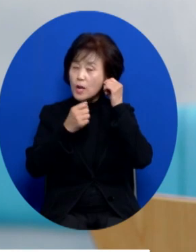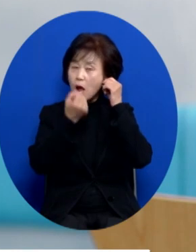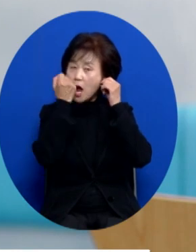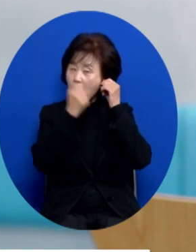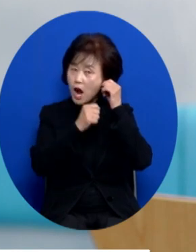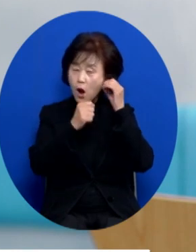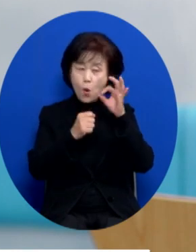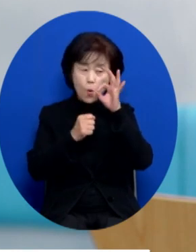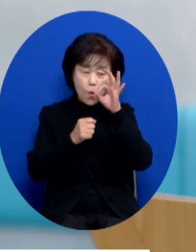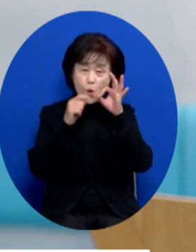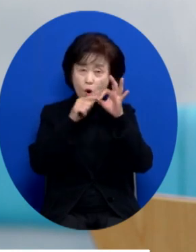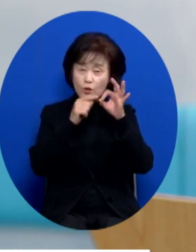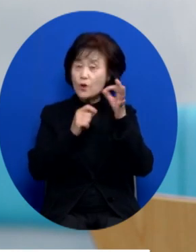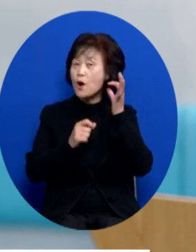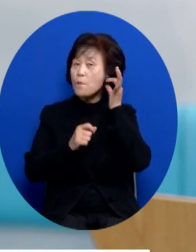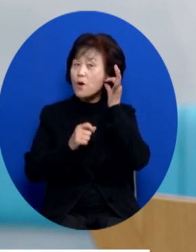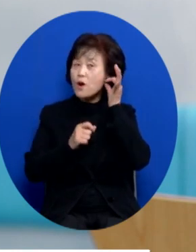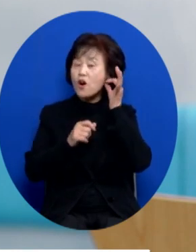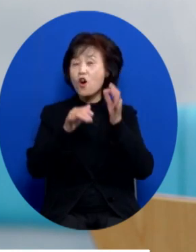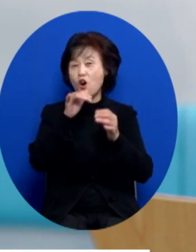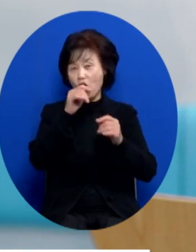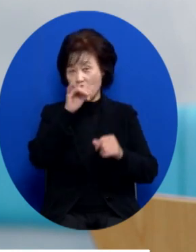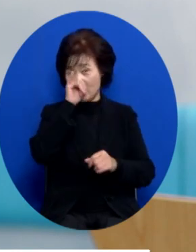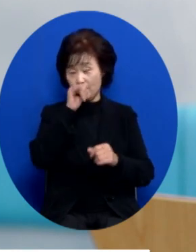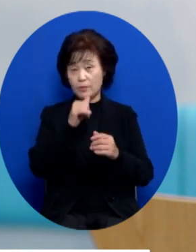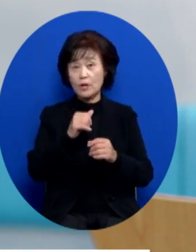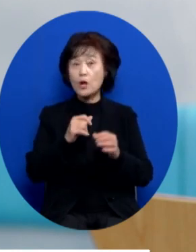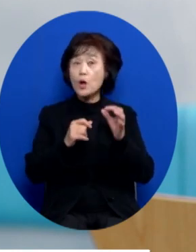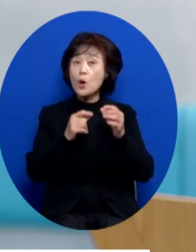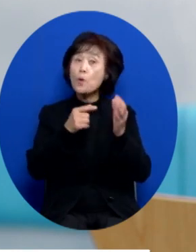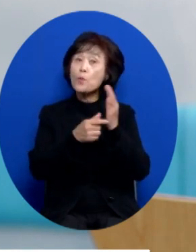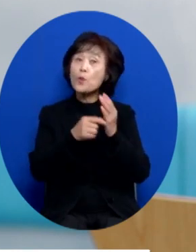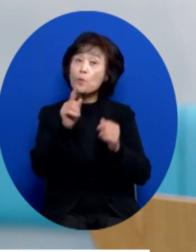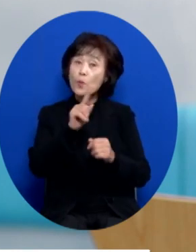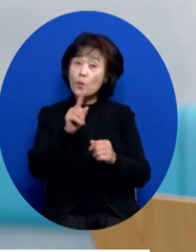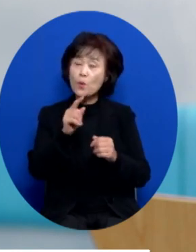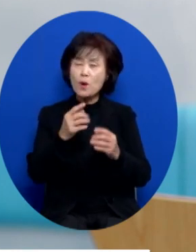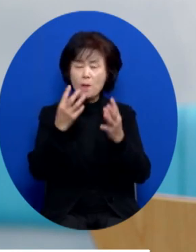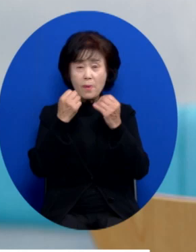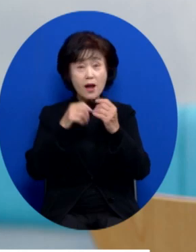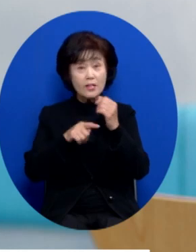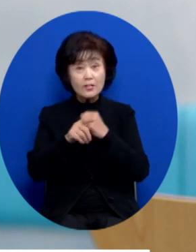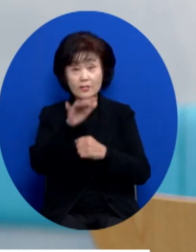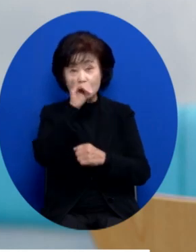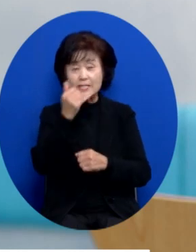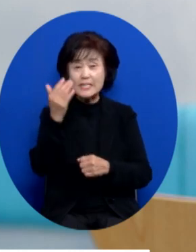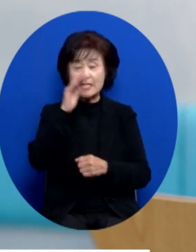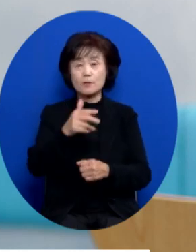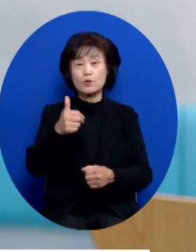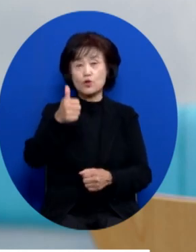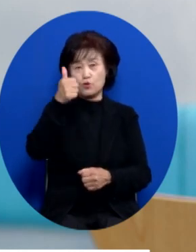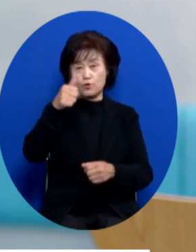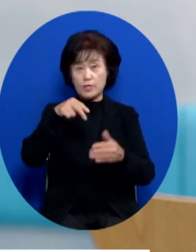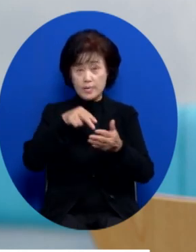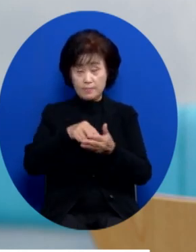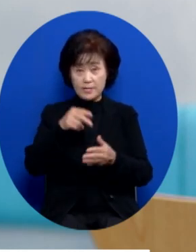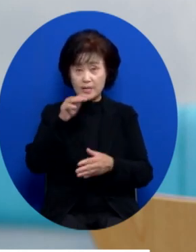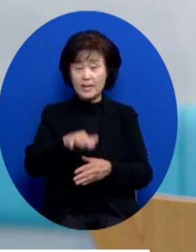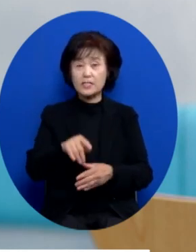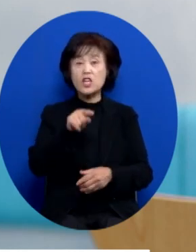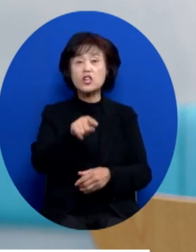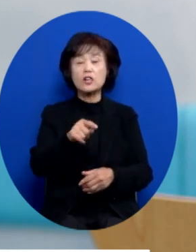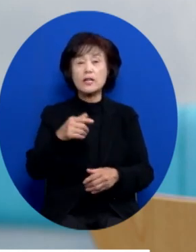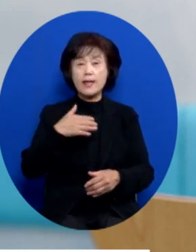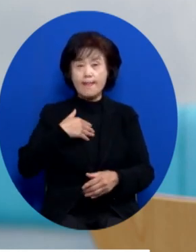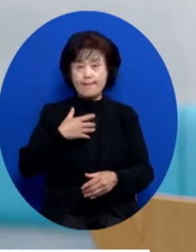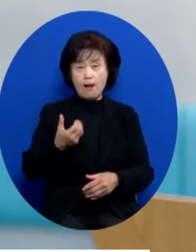있습니다. 이것은 무슨 표시일까요? 많은 의미들이 있지만 주인의 입장에서는 이건 내 소야 라는